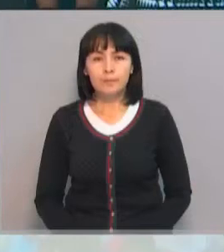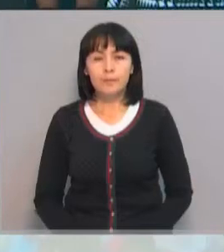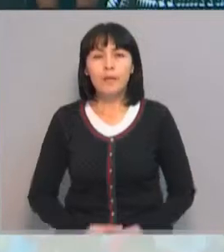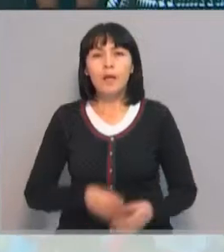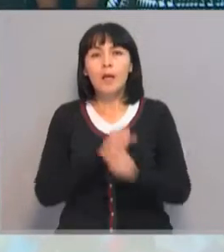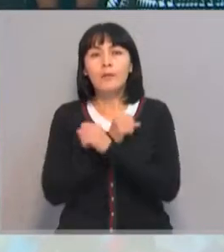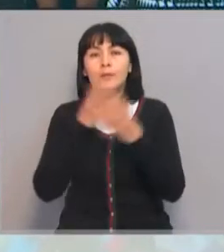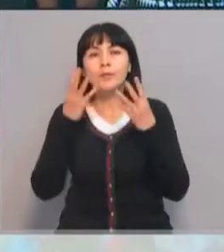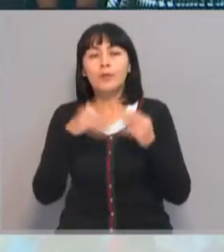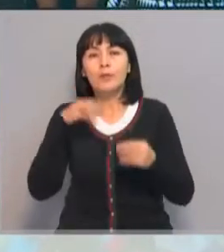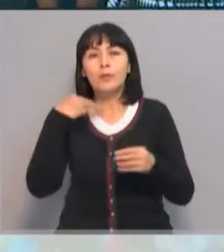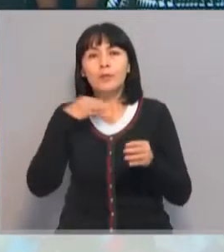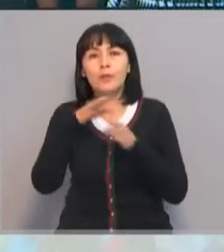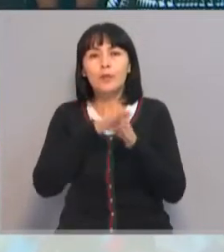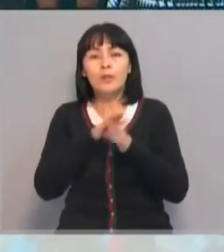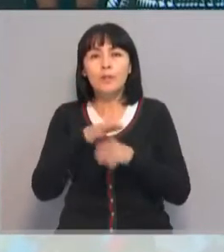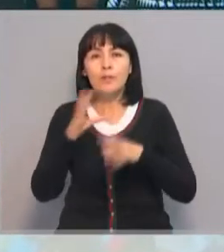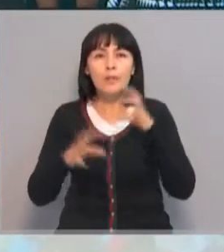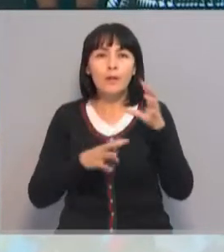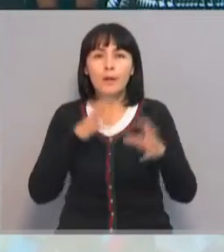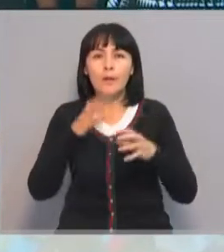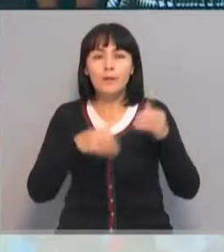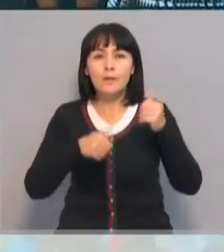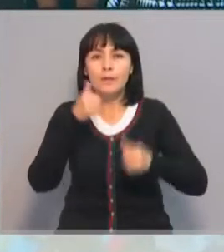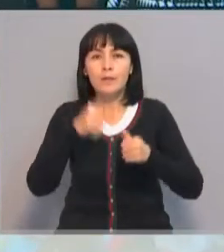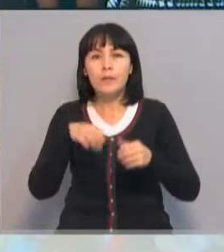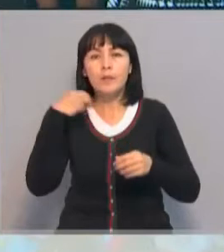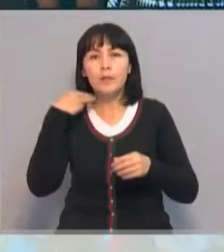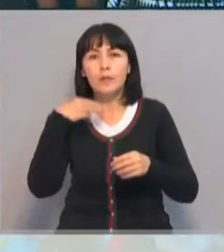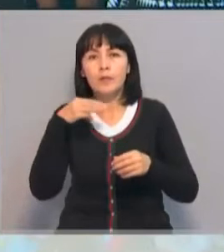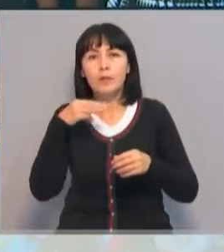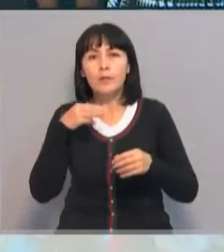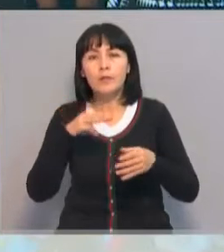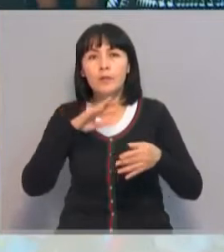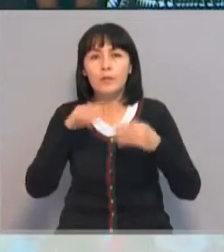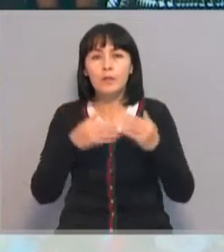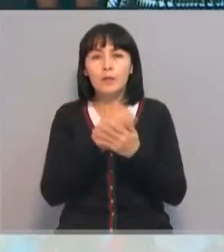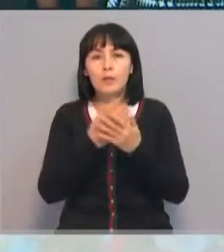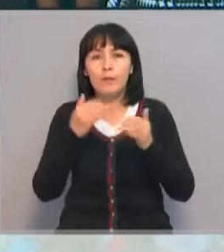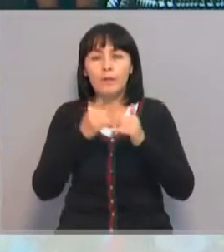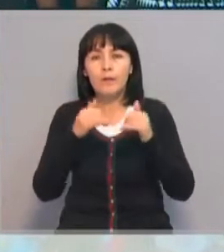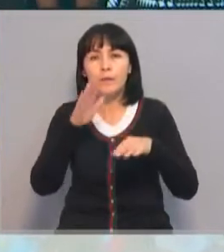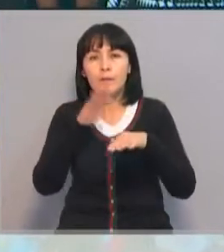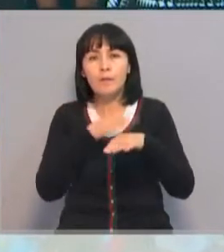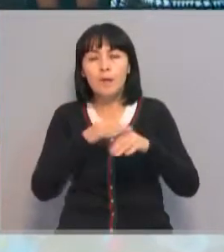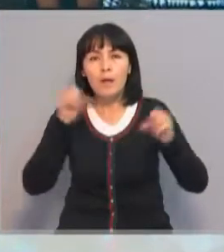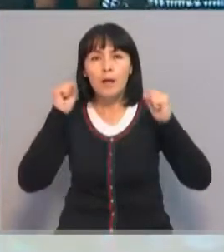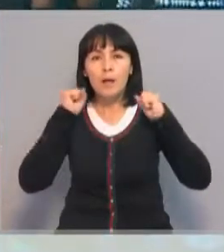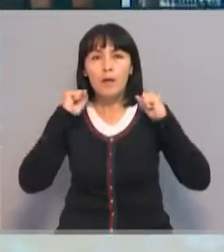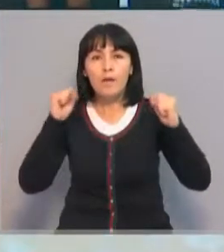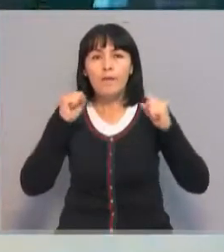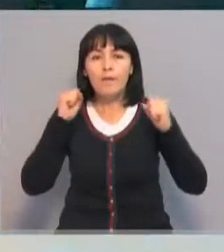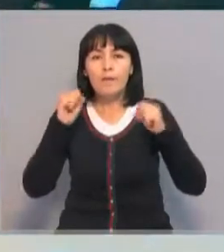В минувшие выходные в Туркестане состоялся международный марафон. Туркестан International Marathon – благотворительное